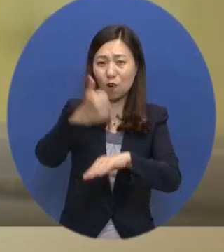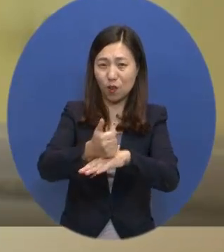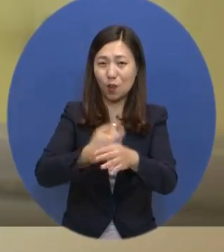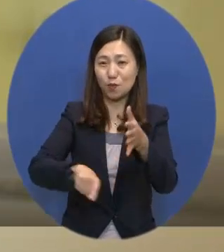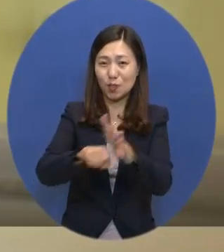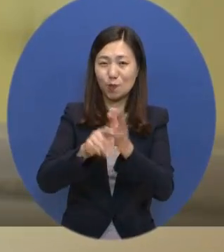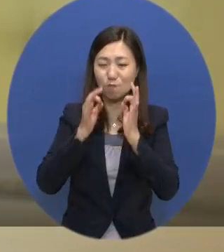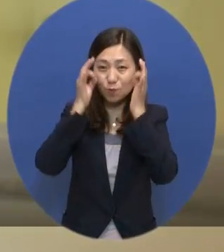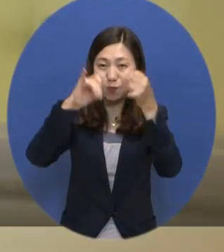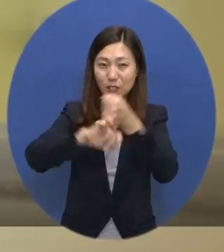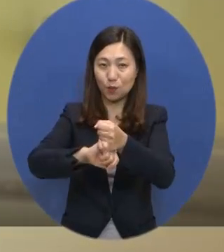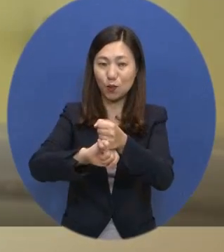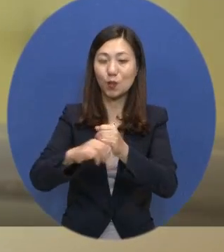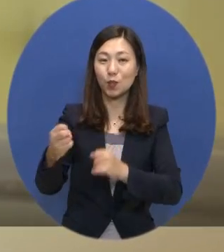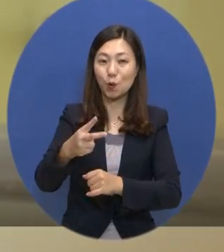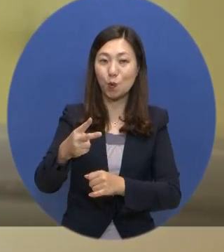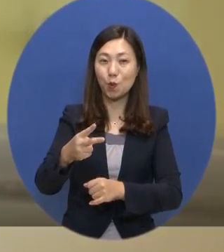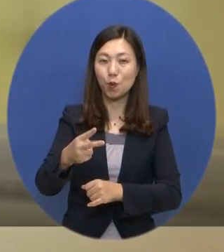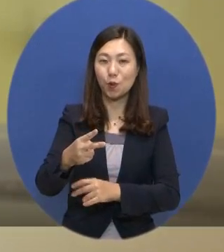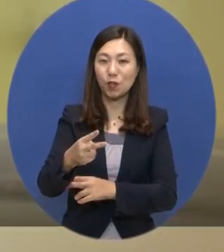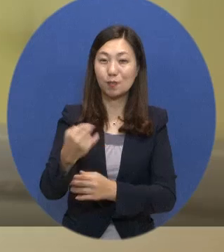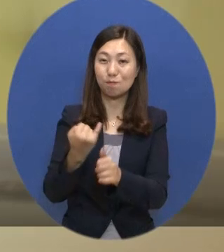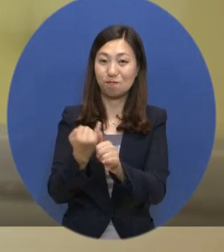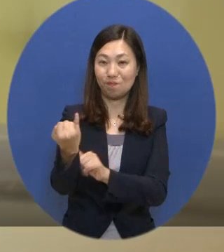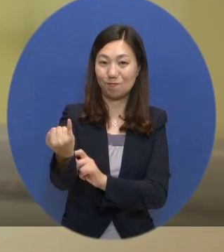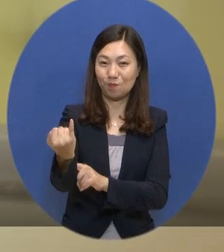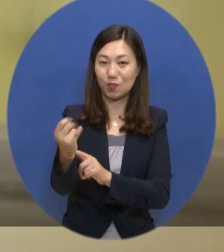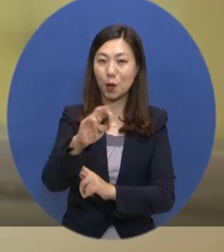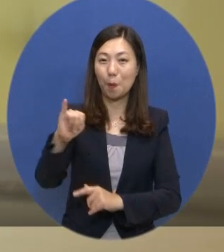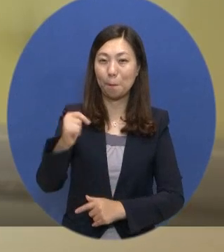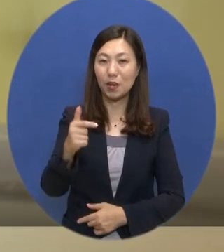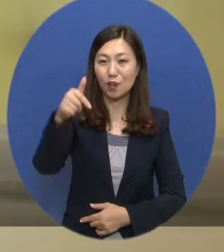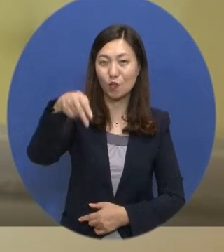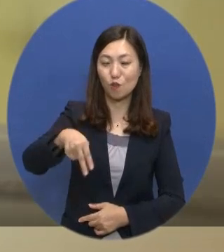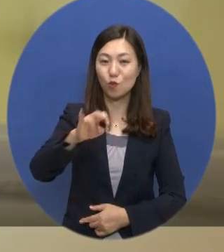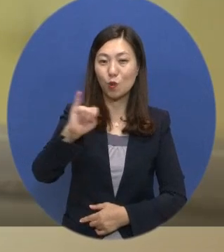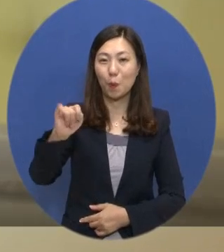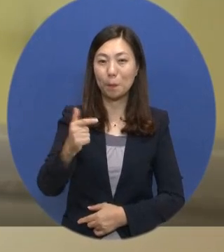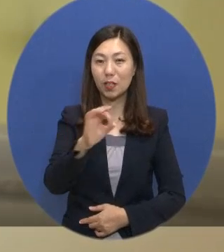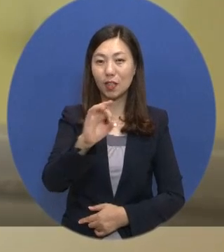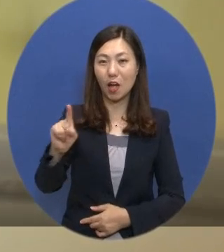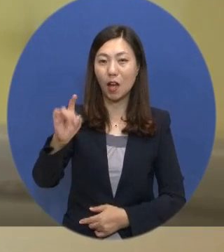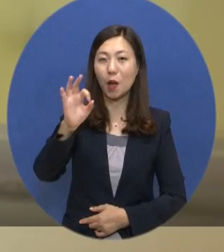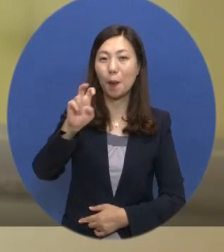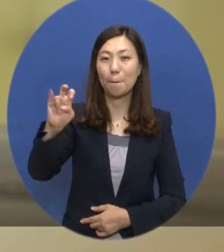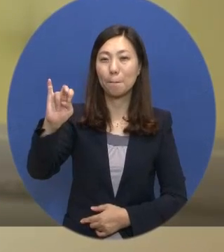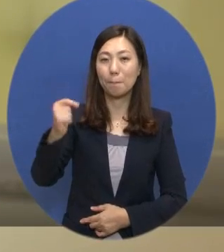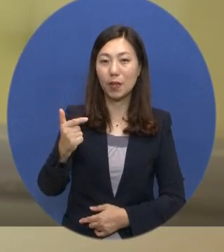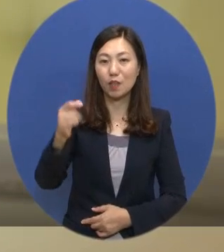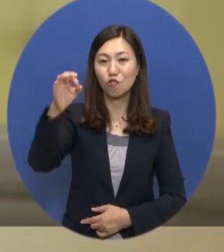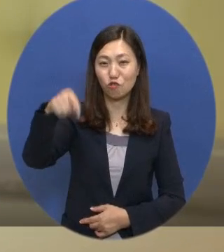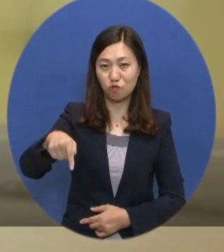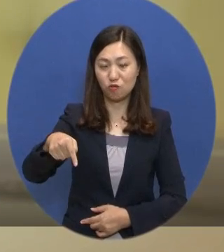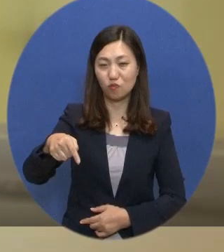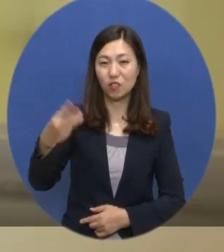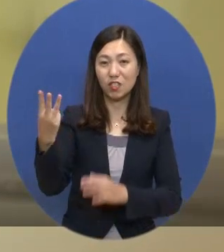그리고 민규 엄마가 민규, 미나, 민우 키우느라고 좀 고생이 많은데